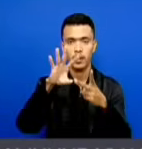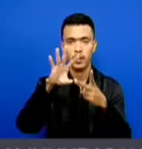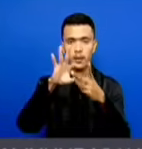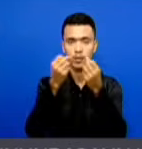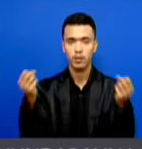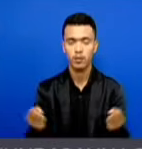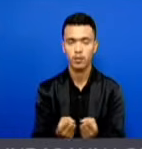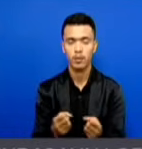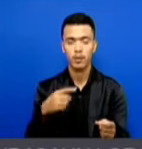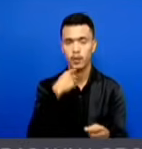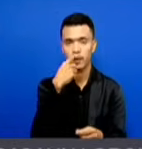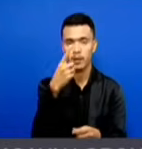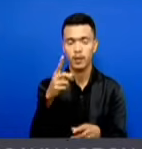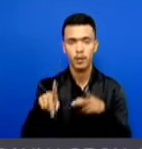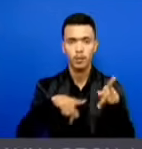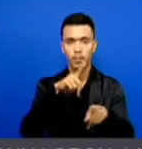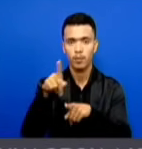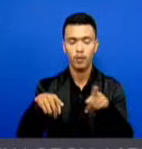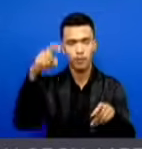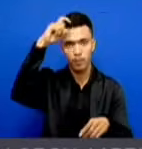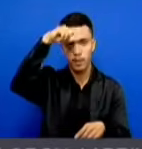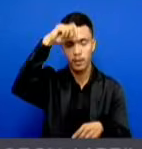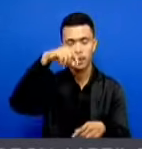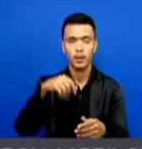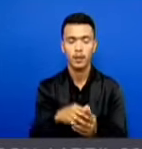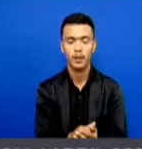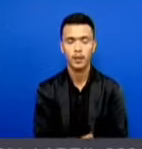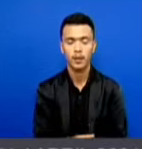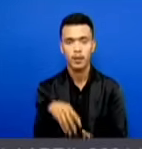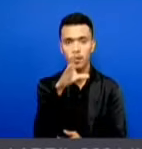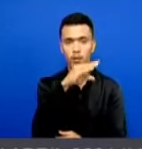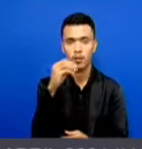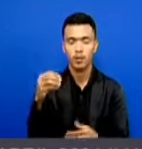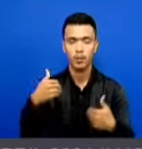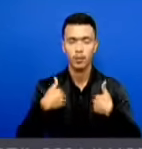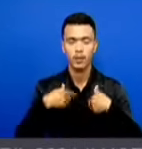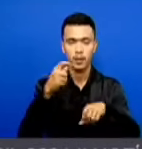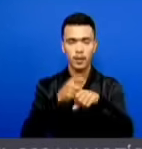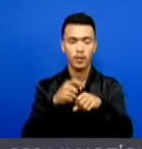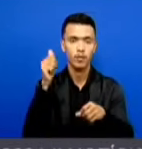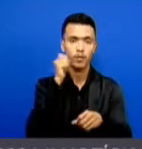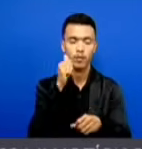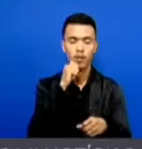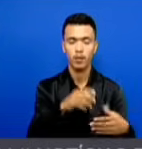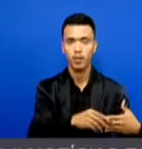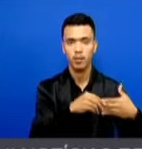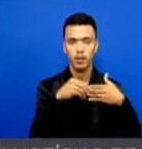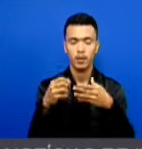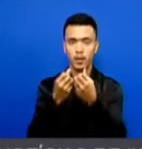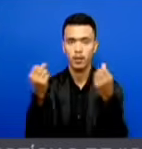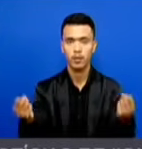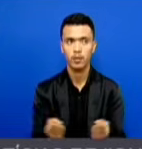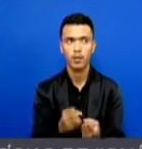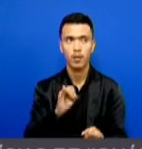ne leon se considera povo maduro no civilizado ona no to ona i tempo feto atu lidera suku hawa